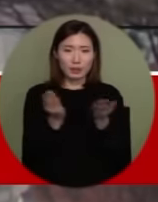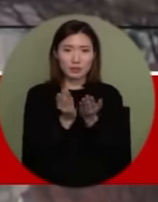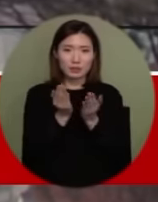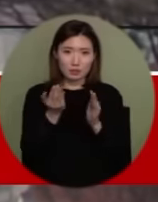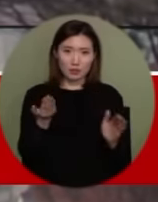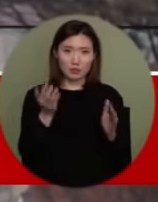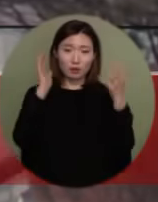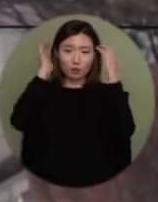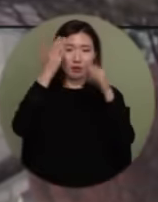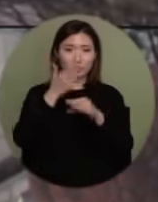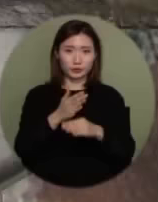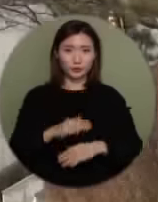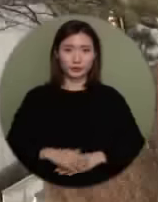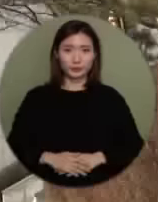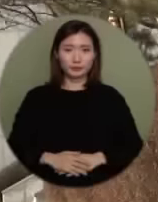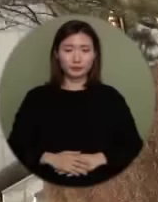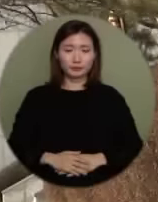보도에 김정필 기자입니다.